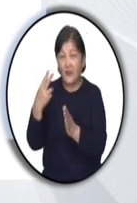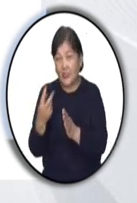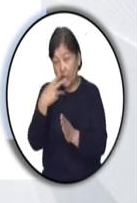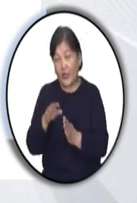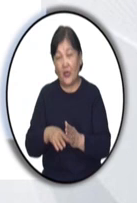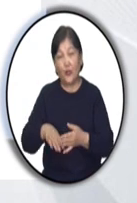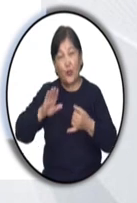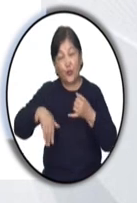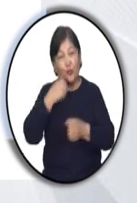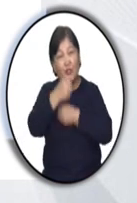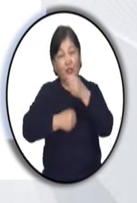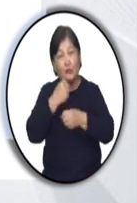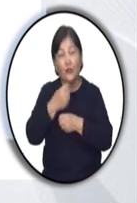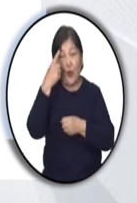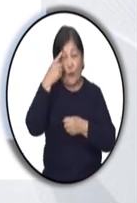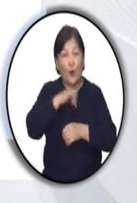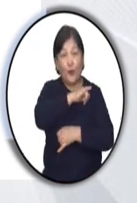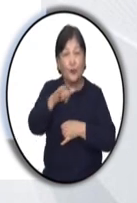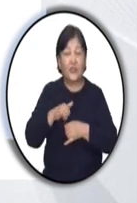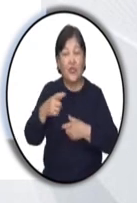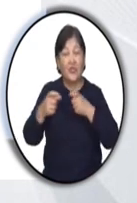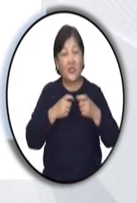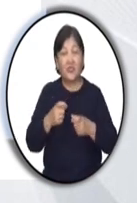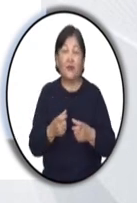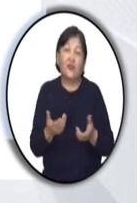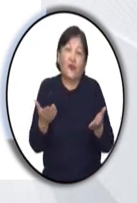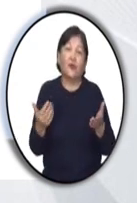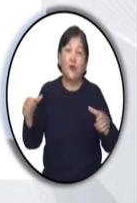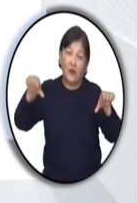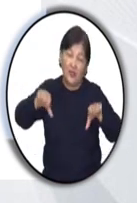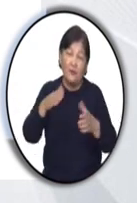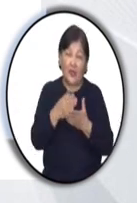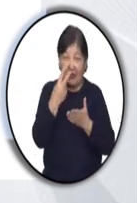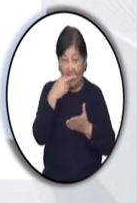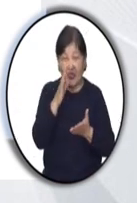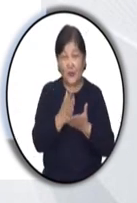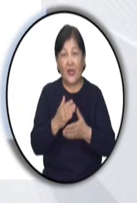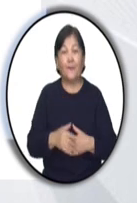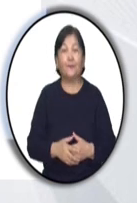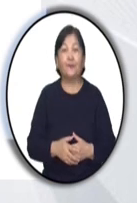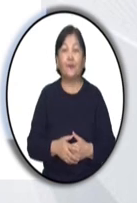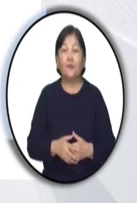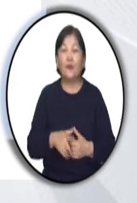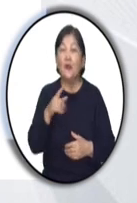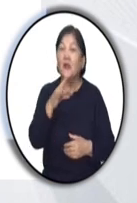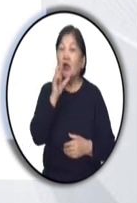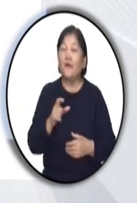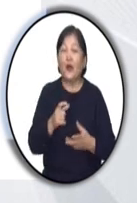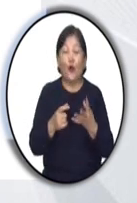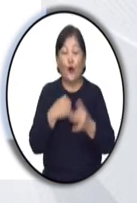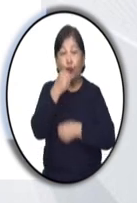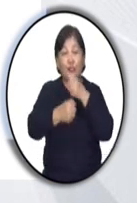бид нар юу илрүүлв гэхээр ямар ч байсан сүүлийн жилүүдэд бол манай одоо алдагдал болсон нэлээ их явдаг юм байна гэсэн мэдээлэл үр дүн бид нар олж